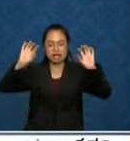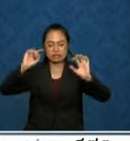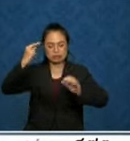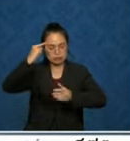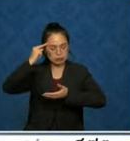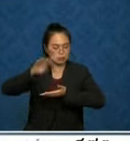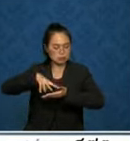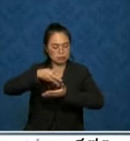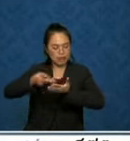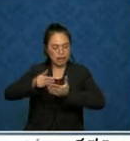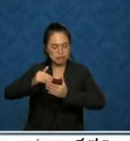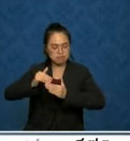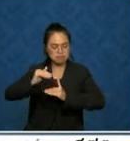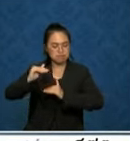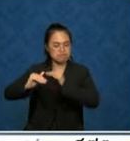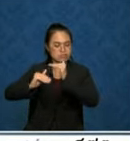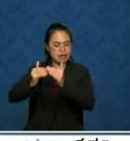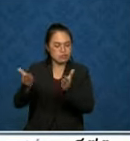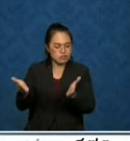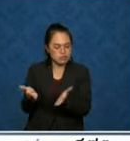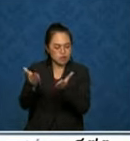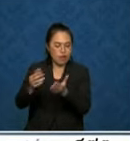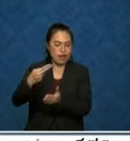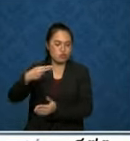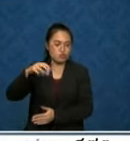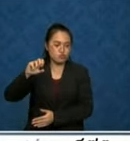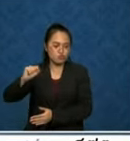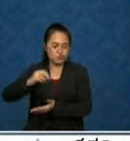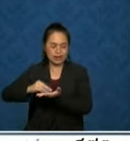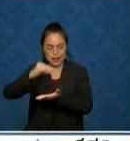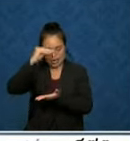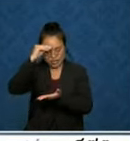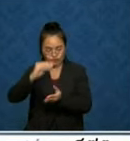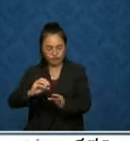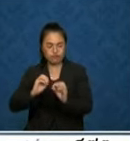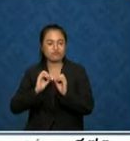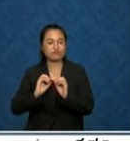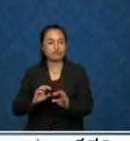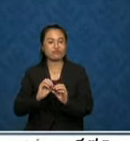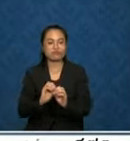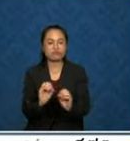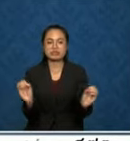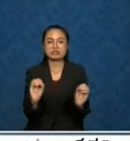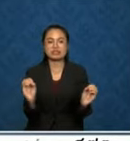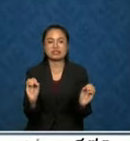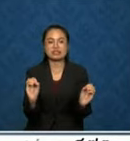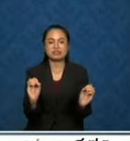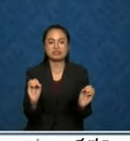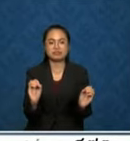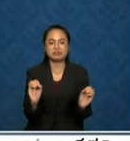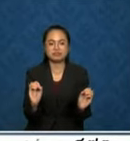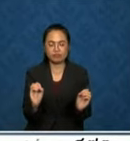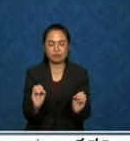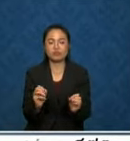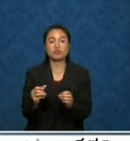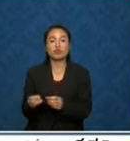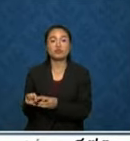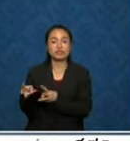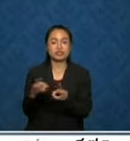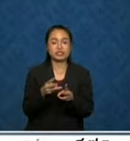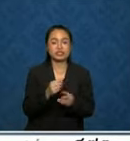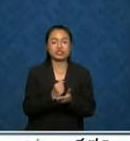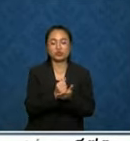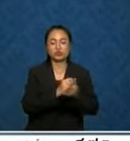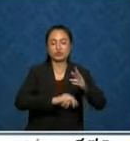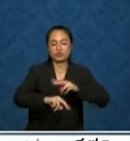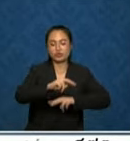นสร้างหลักสูตรการศึกษาที่มันส่งเสริมการคิดวิเคราะห์ให้กับประชาชนค่ะท่านประธานหนึ่งในวิธีที่เราจะสามารถปกป้องประช